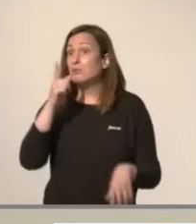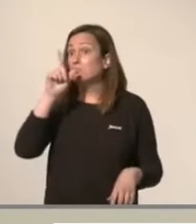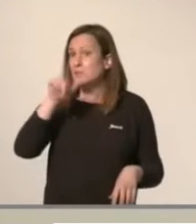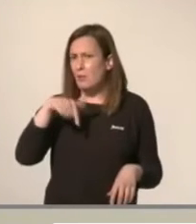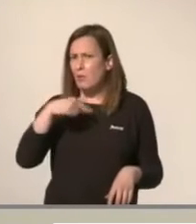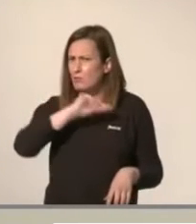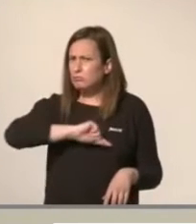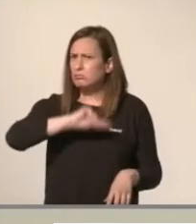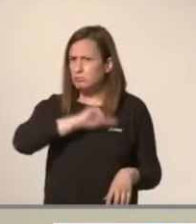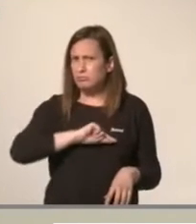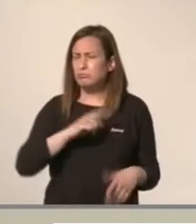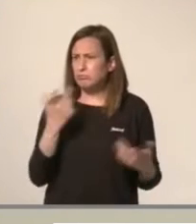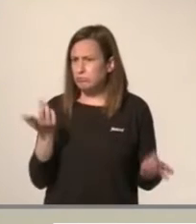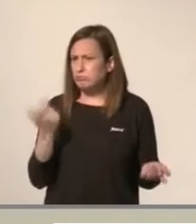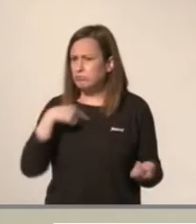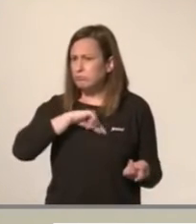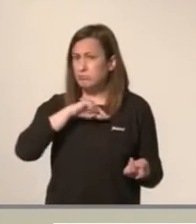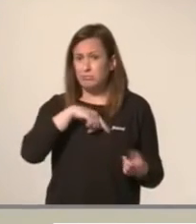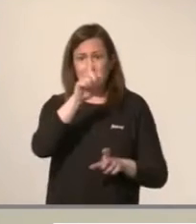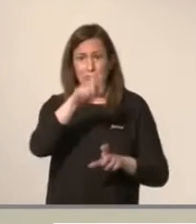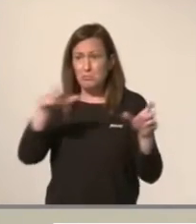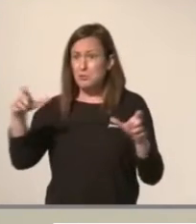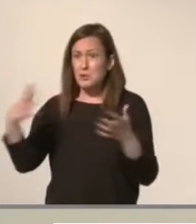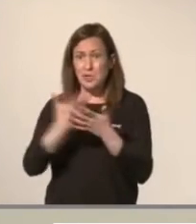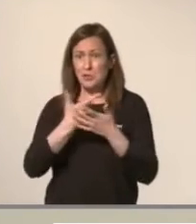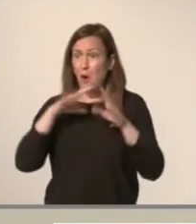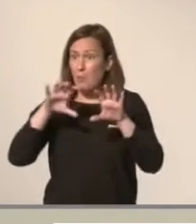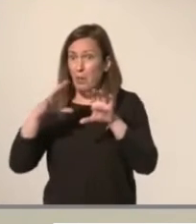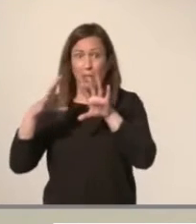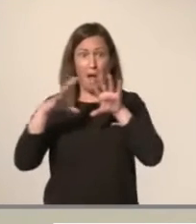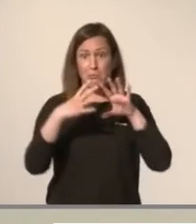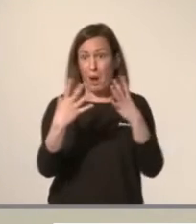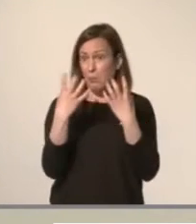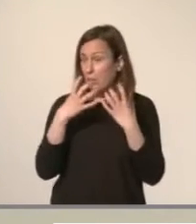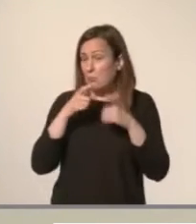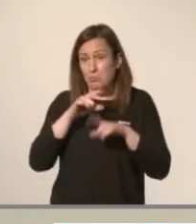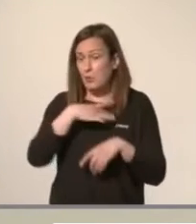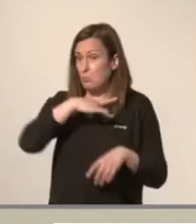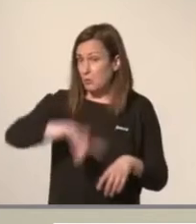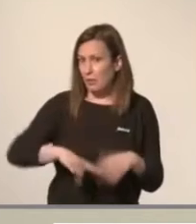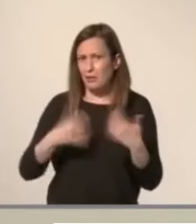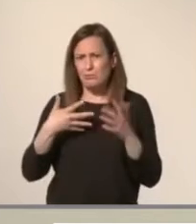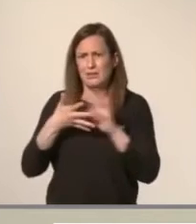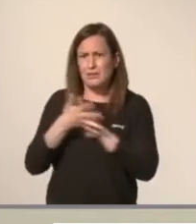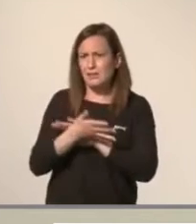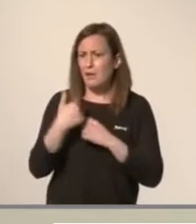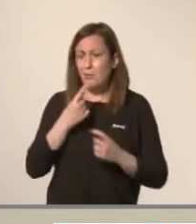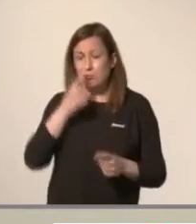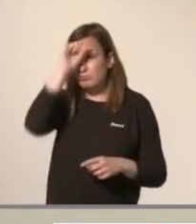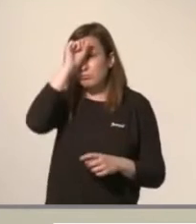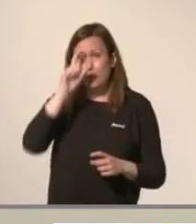la consciència que tot el món ens podem ensenyar uns a altres, no? I que totes les persones tenim dret a